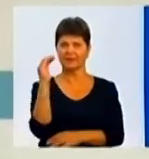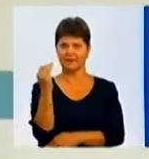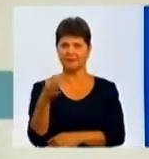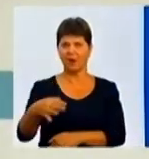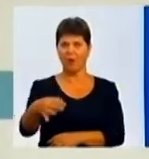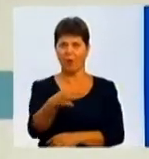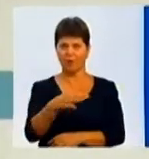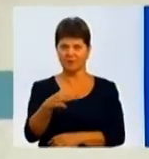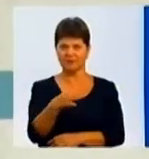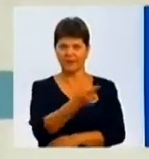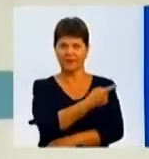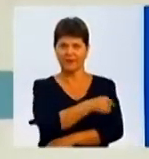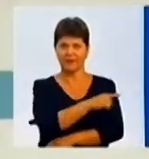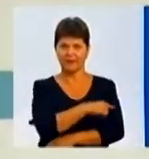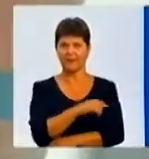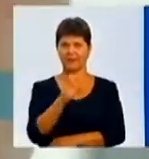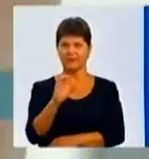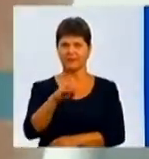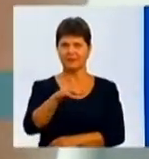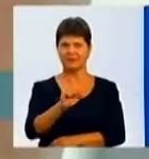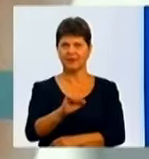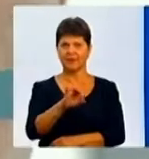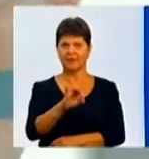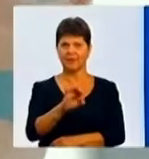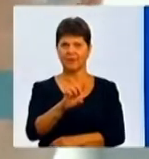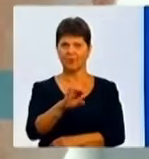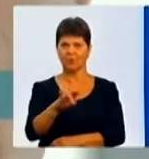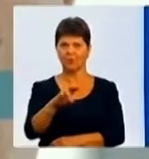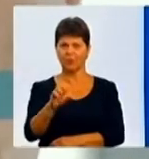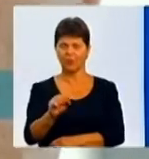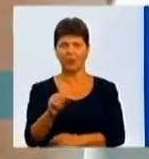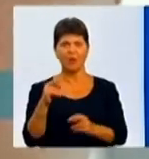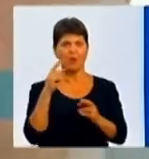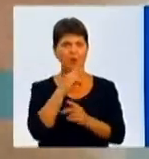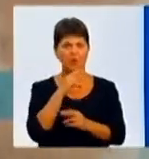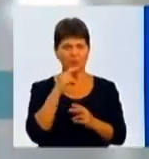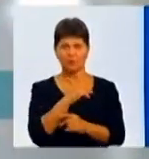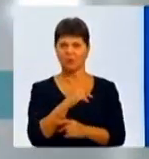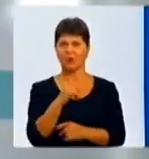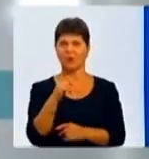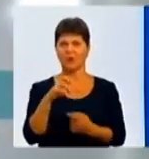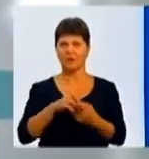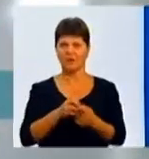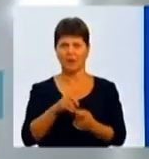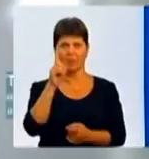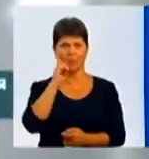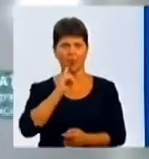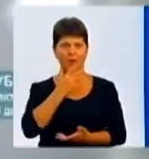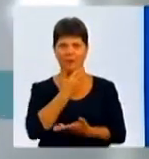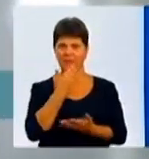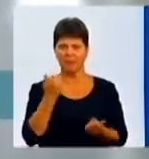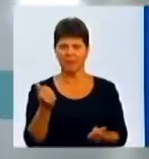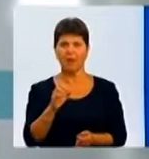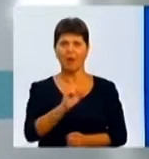Стародуба, отруєнь грибами немає, але радить утриматись давати їх дітям до 14 років. Вживання грибів, особливо